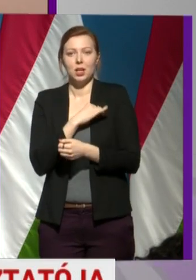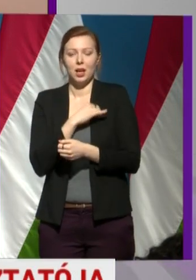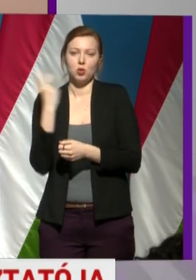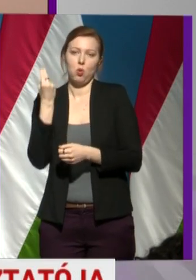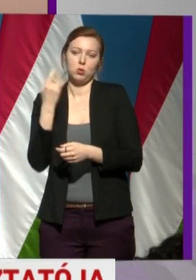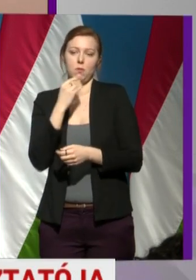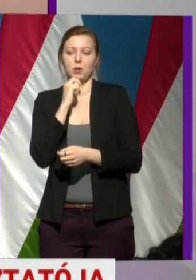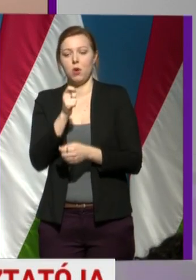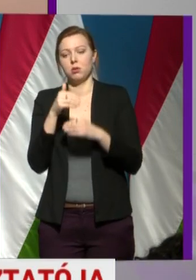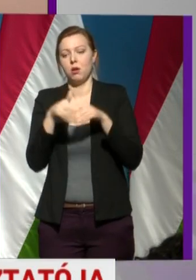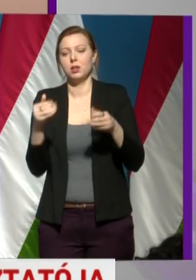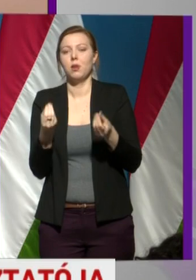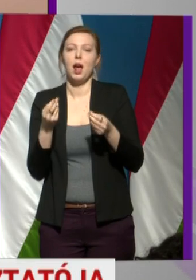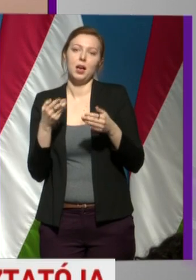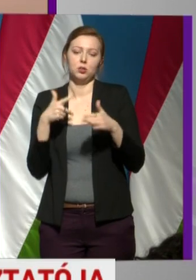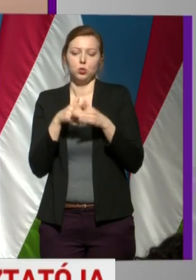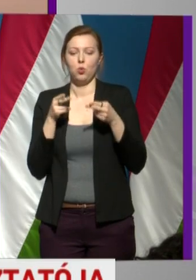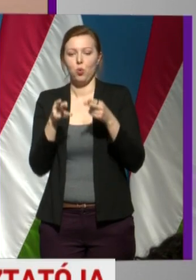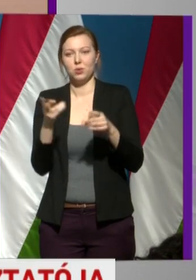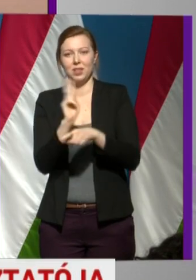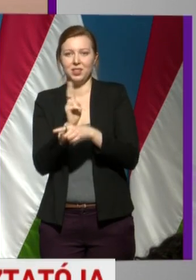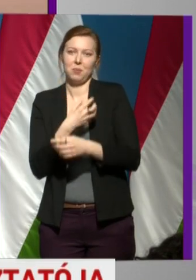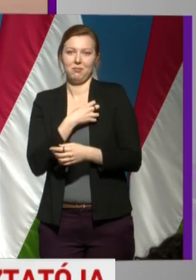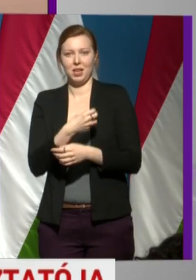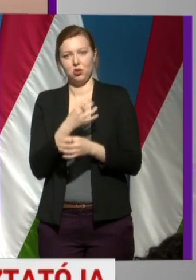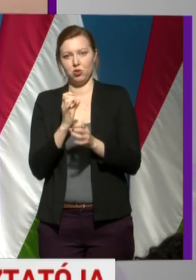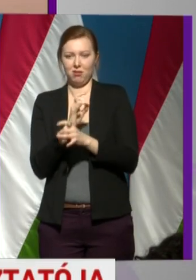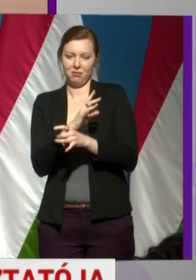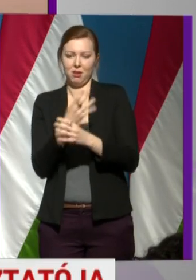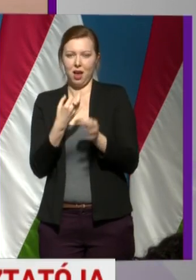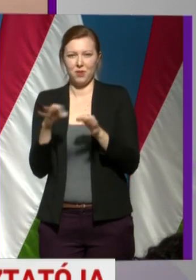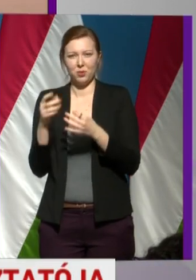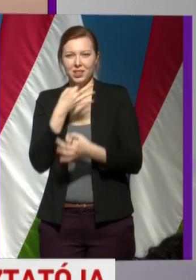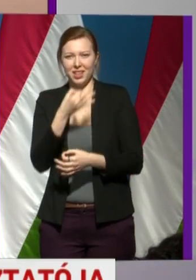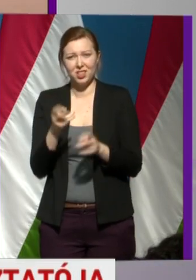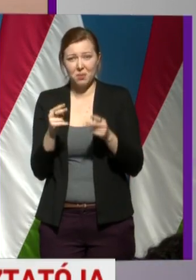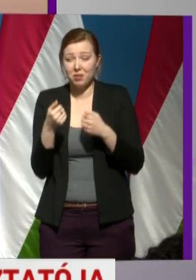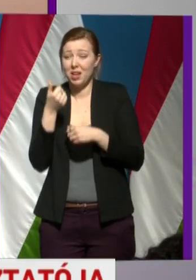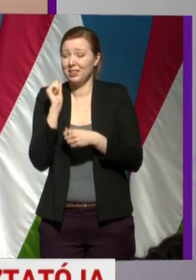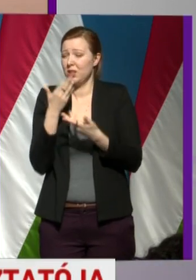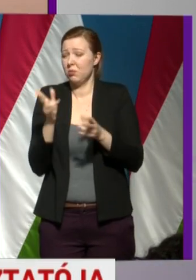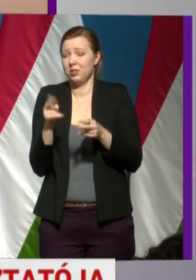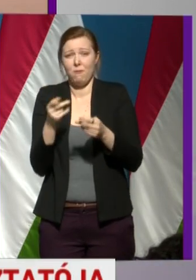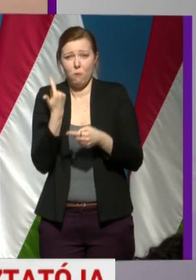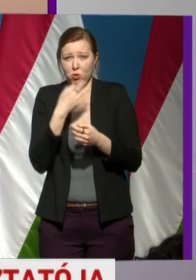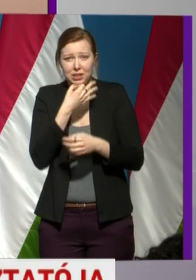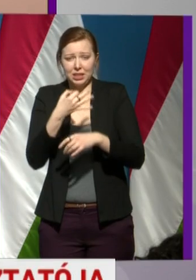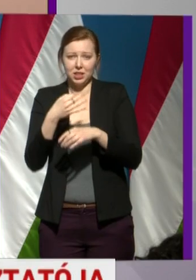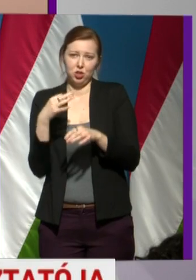szlovén-magyar határon hány közúti ellenőrzést végeztek, de ez mégiscsak egy járványügyi kérdés. Nem lehet, mert se tegnap, se ma nem lehetett kérdezni